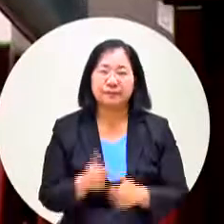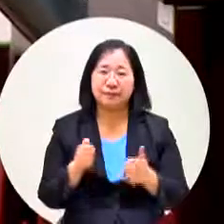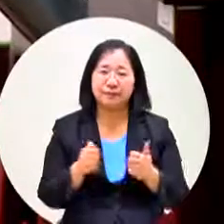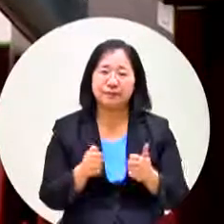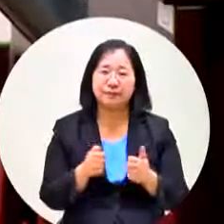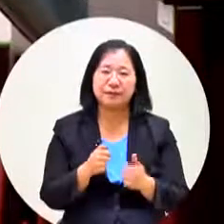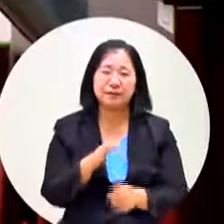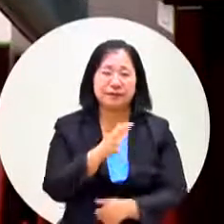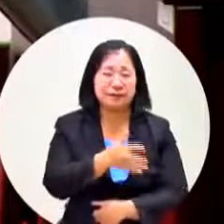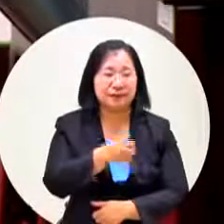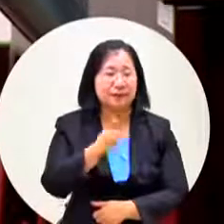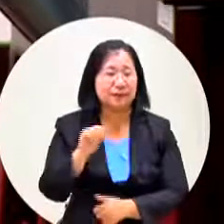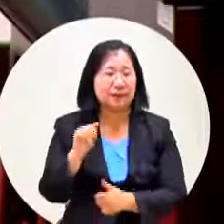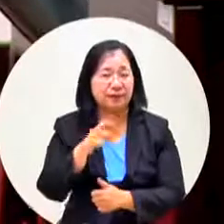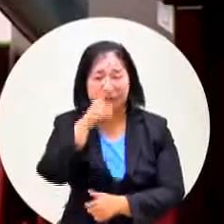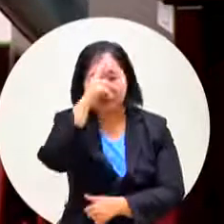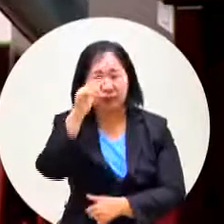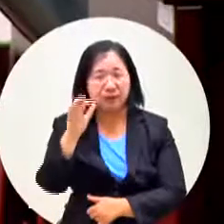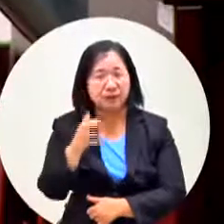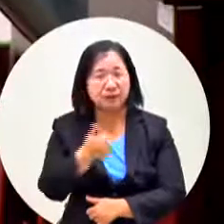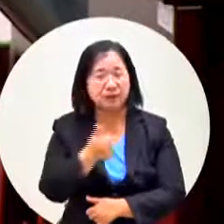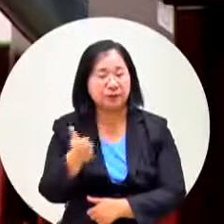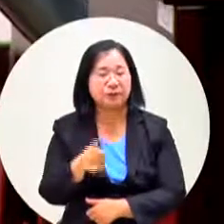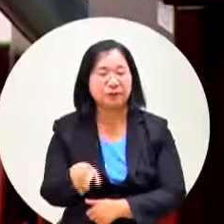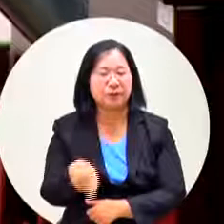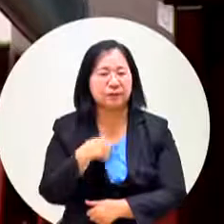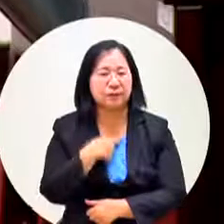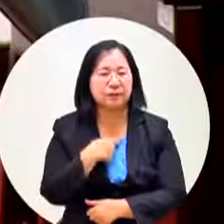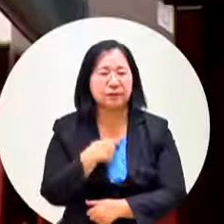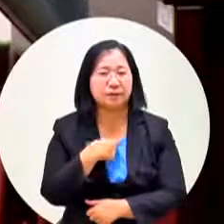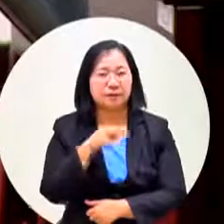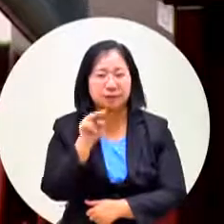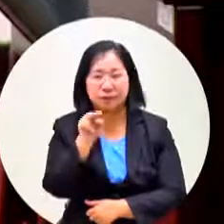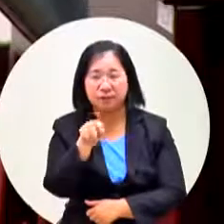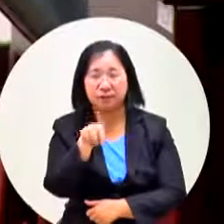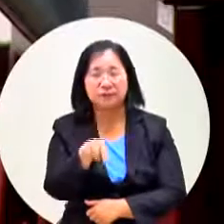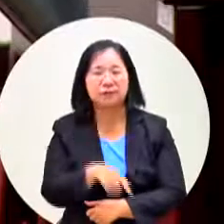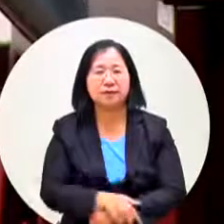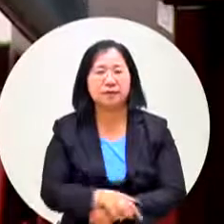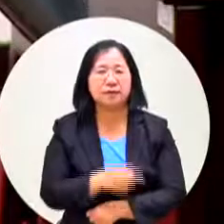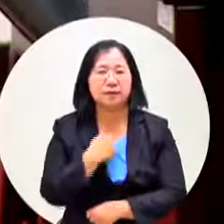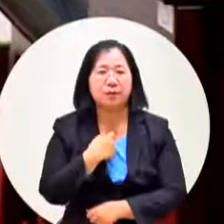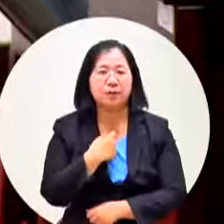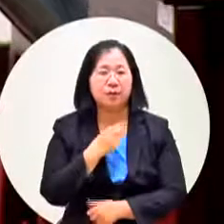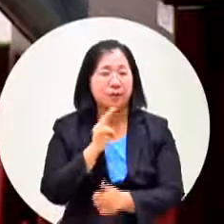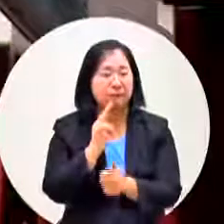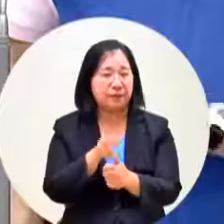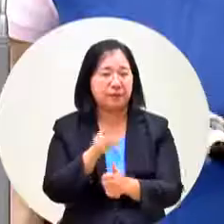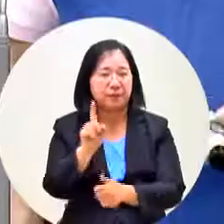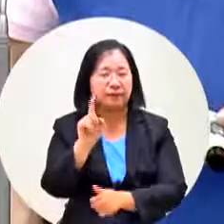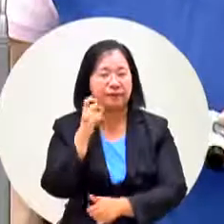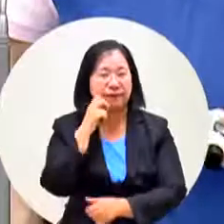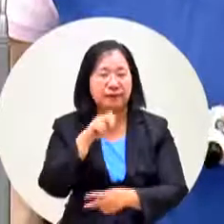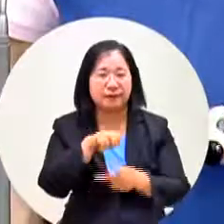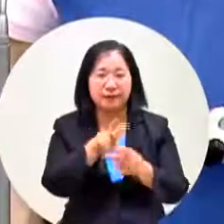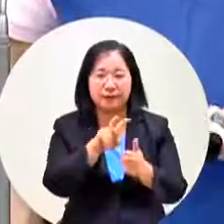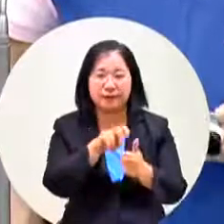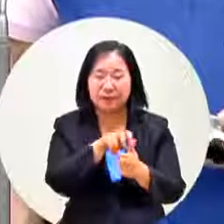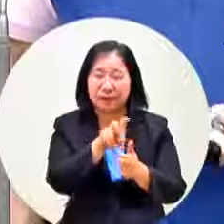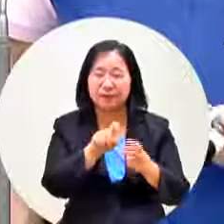未来是市长伫大寮所做的政绩吼，这足水的。我想那咱副市